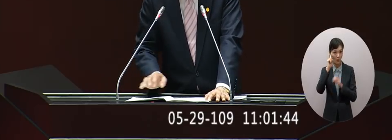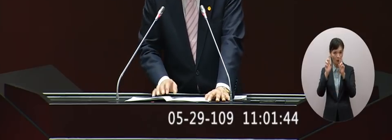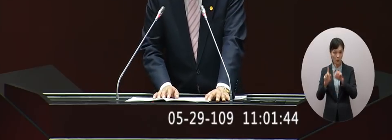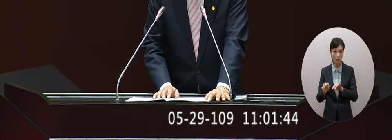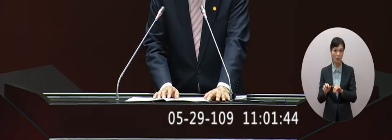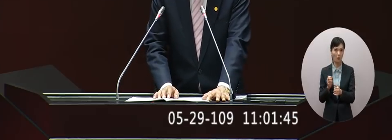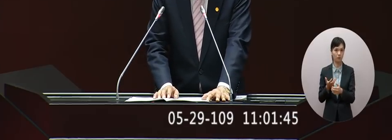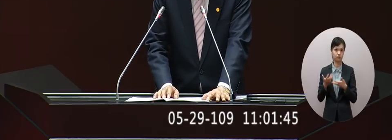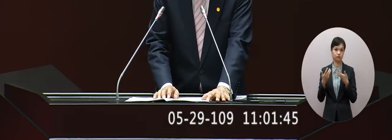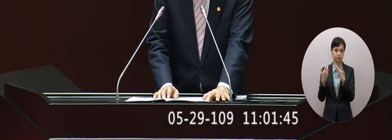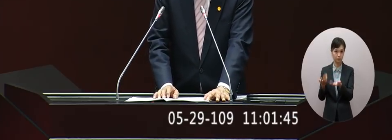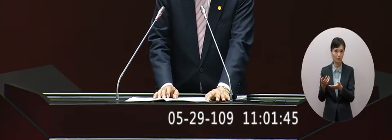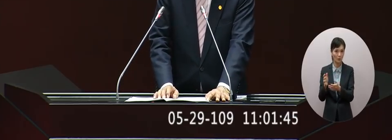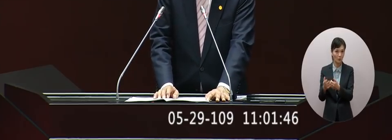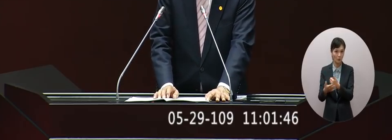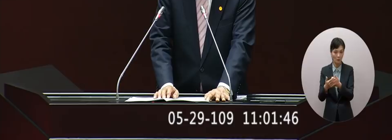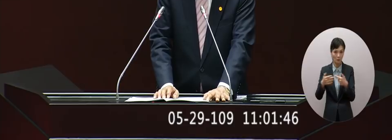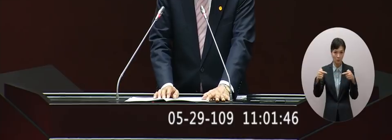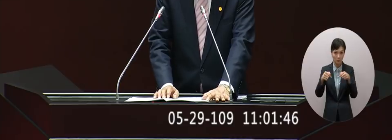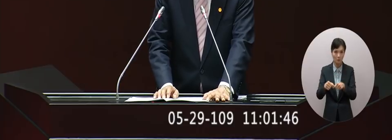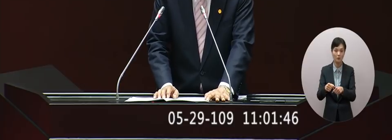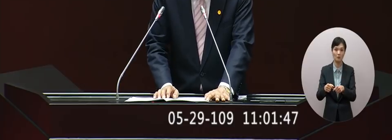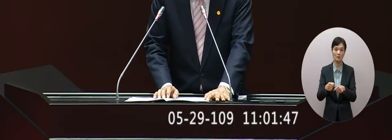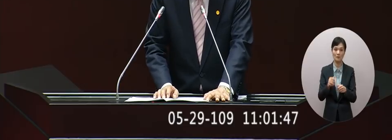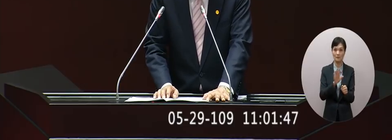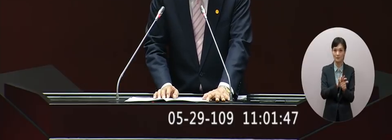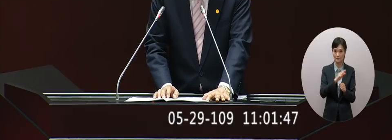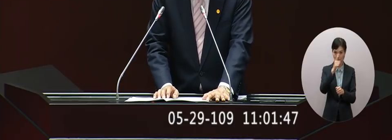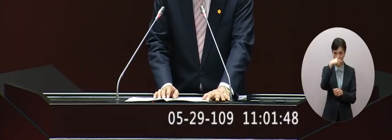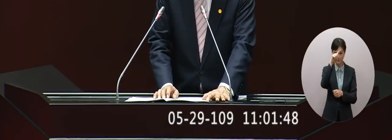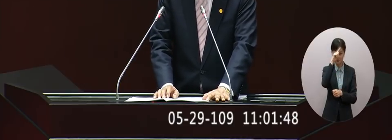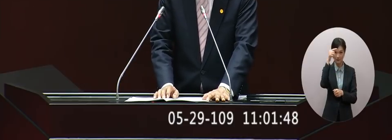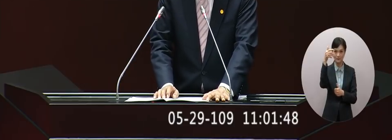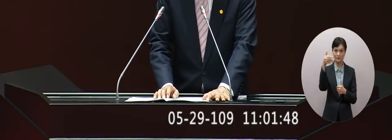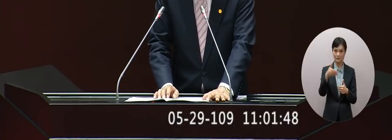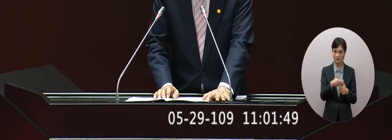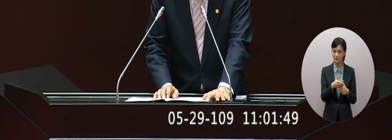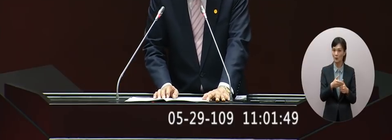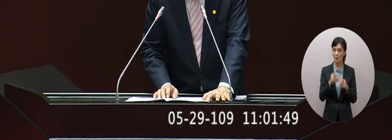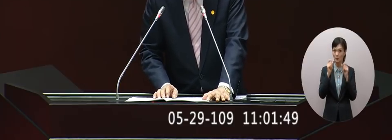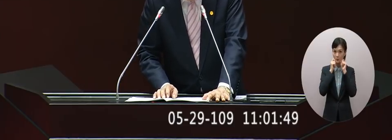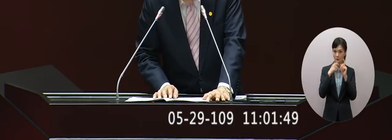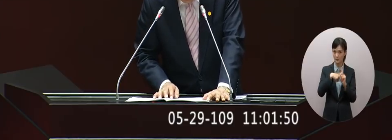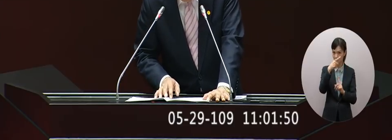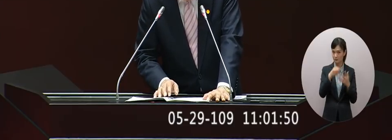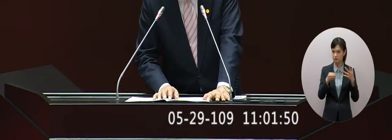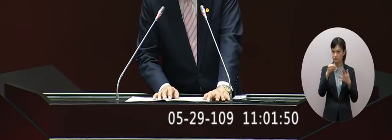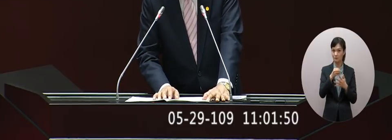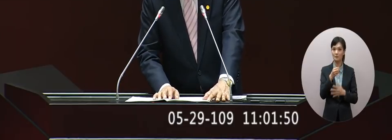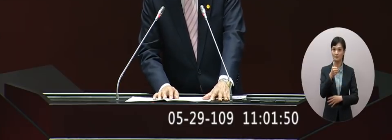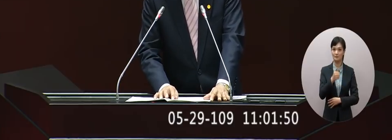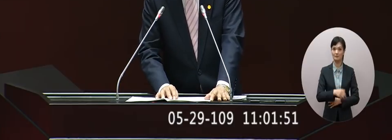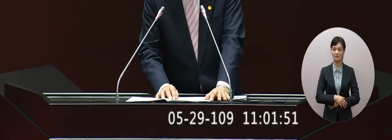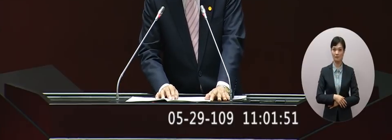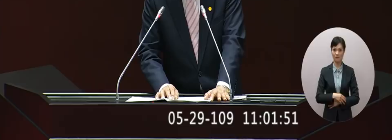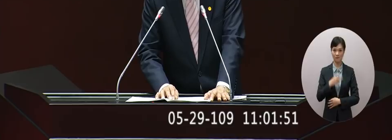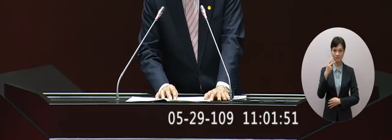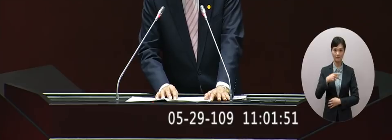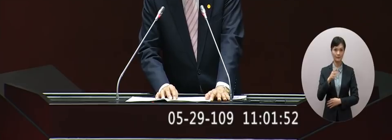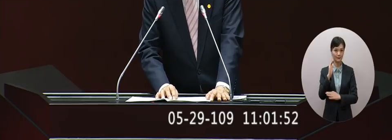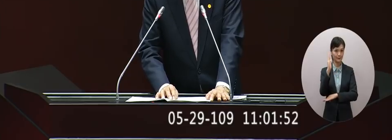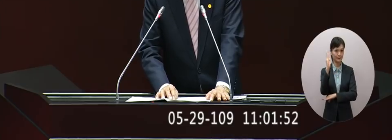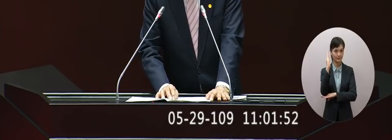产业的延续能够更加升级。未来政府也会统